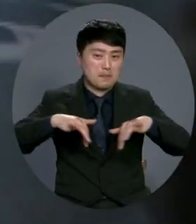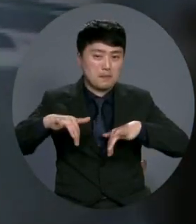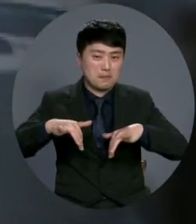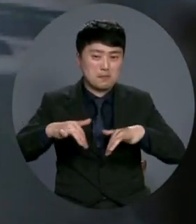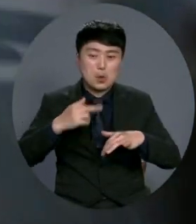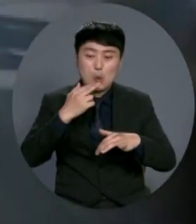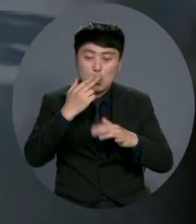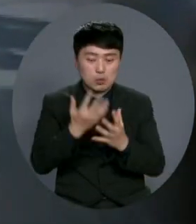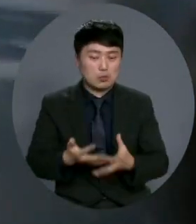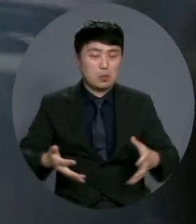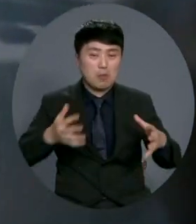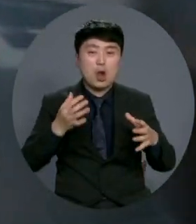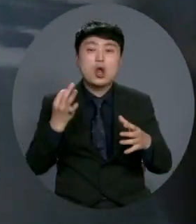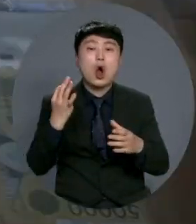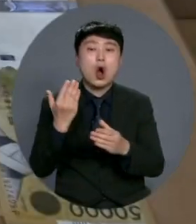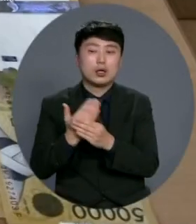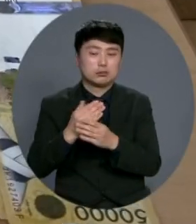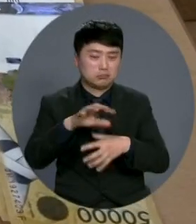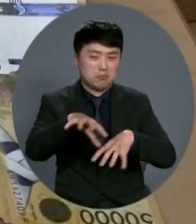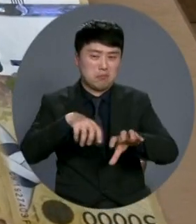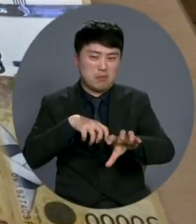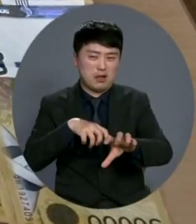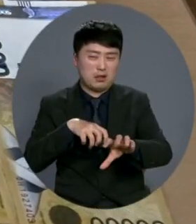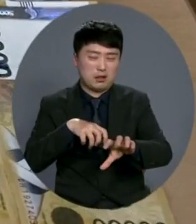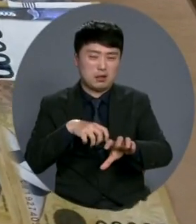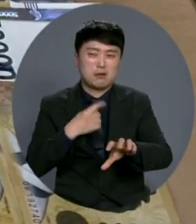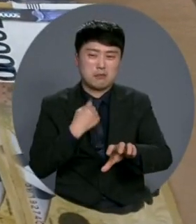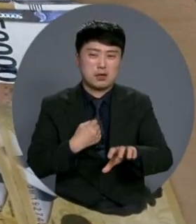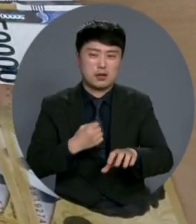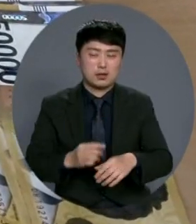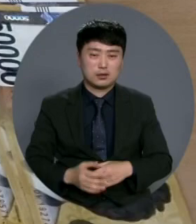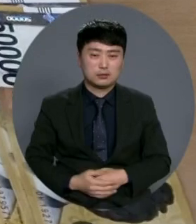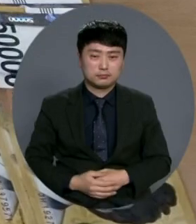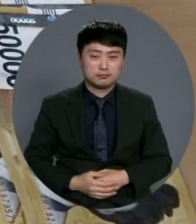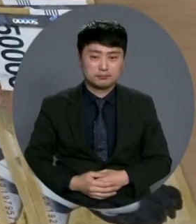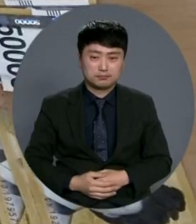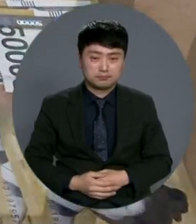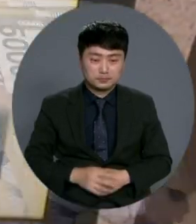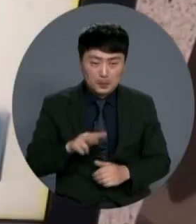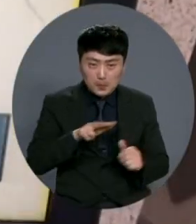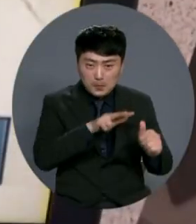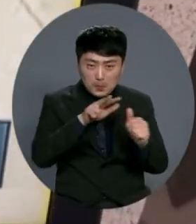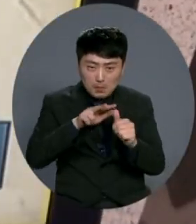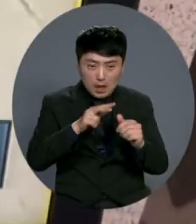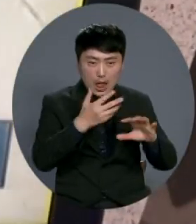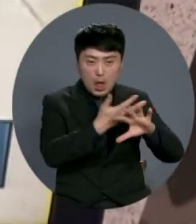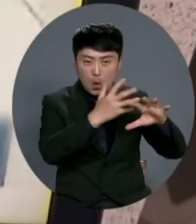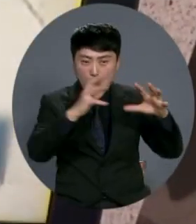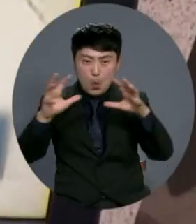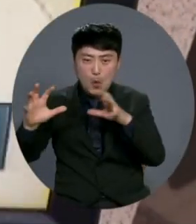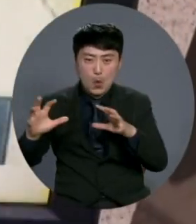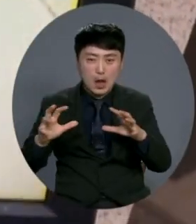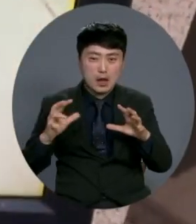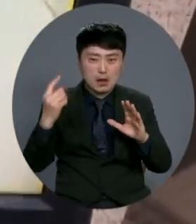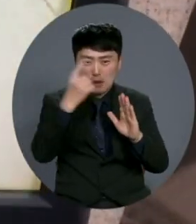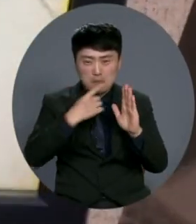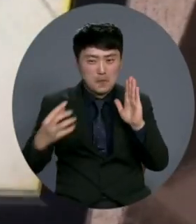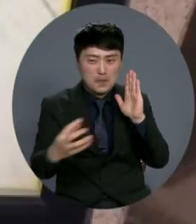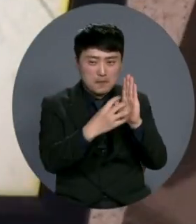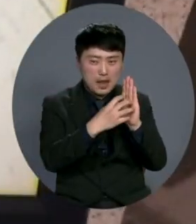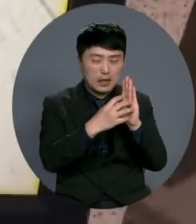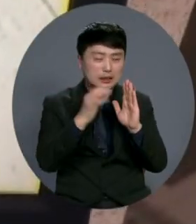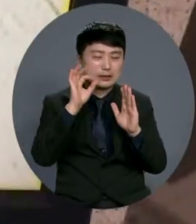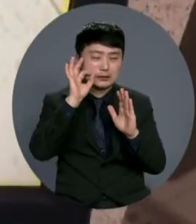가방에 든 마약을 현금과 교환하기도 했습니다. 일당은 정보를 입수해 해외 공조 수사를 벌인 경찰에 10개월 만에